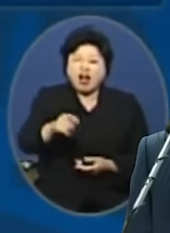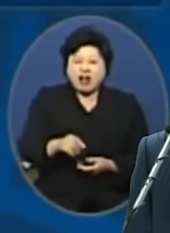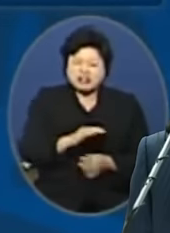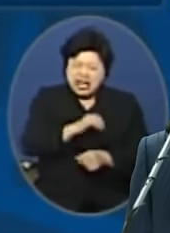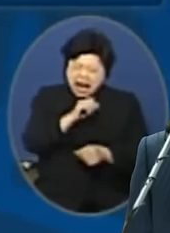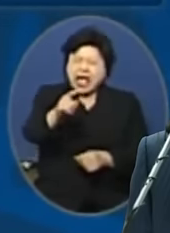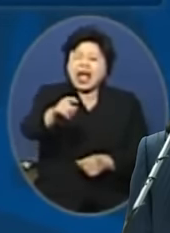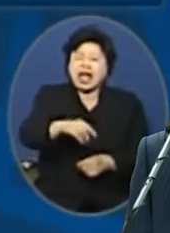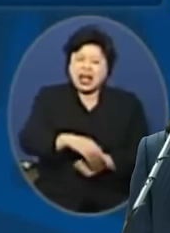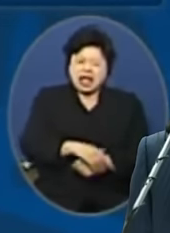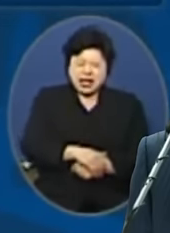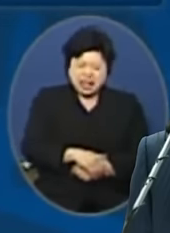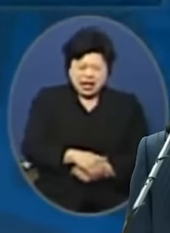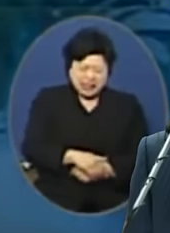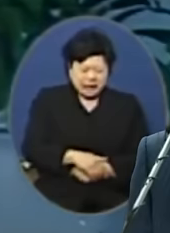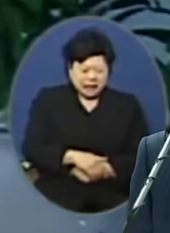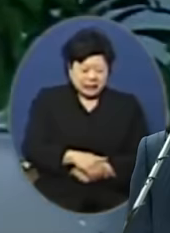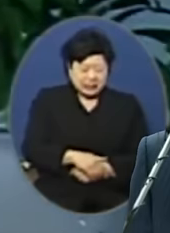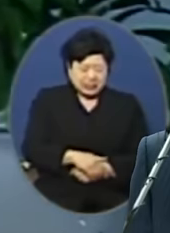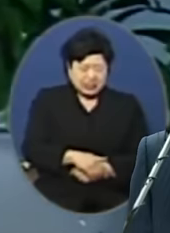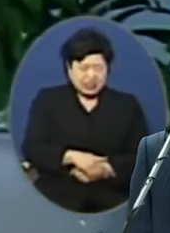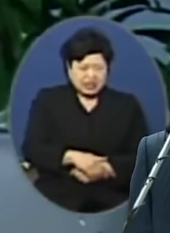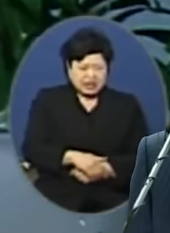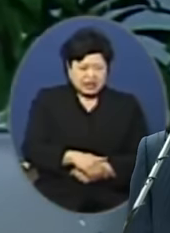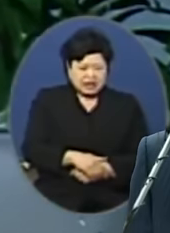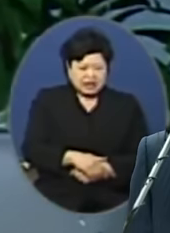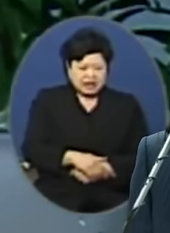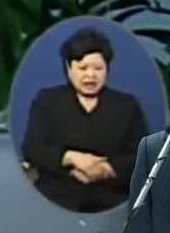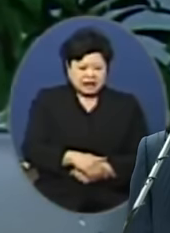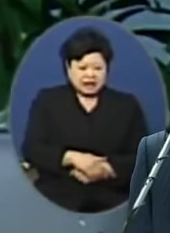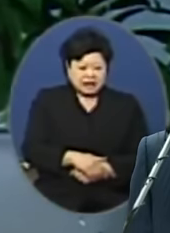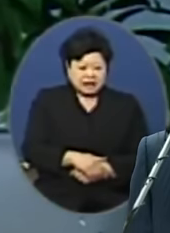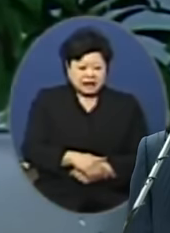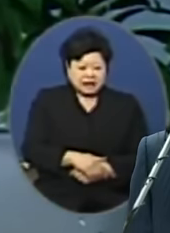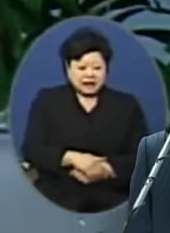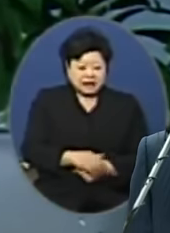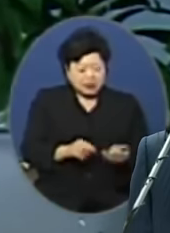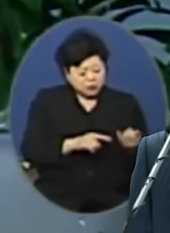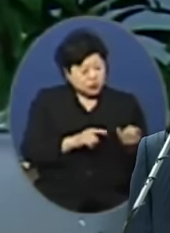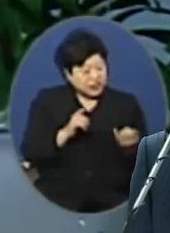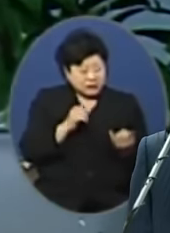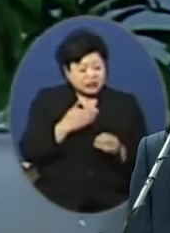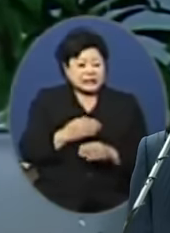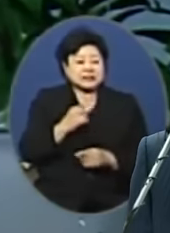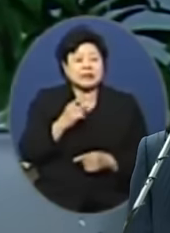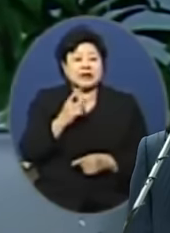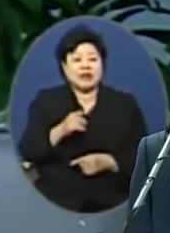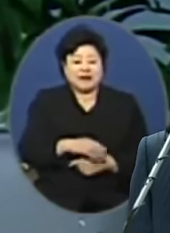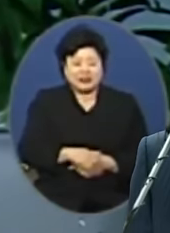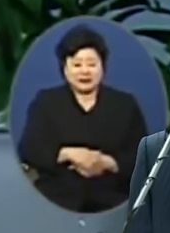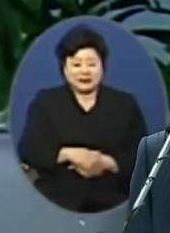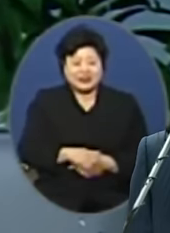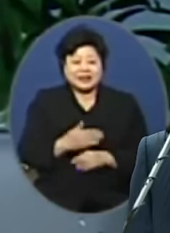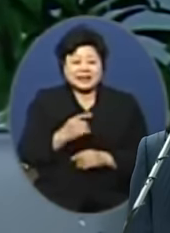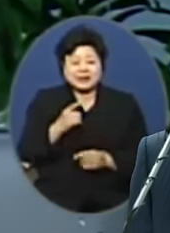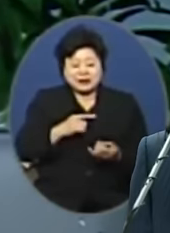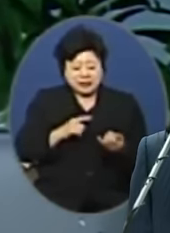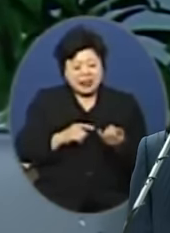아, 나도 요번에 그런 말을 누구에게 사용한 적이 있습니다. 우리 집사람에게 사용한 건 아니에요. 갖다 일러 바치지